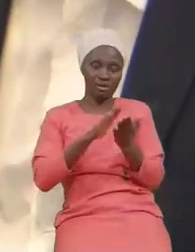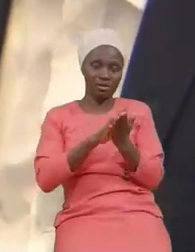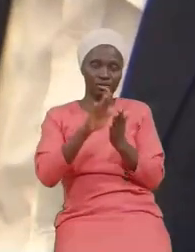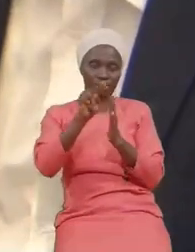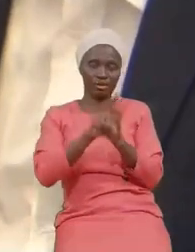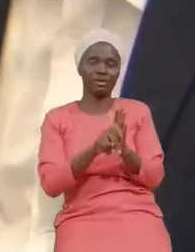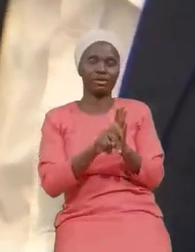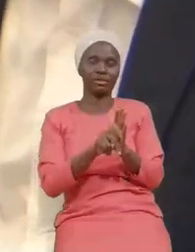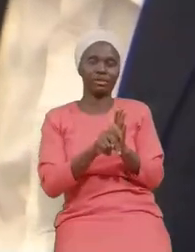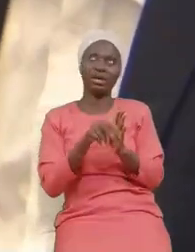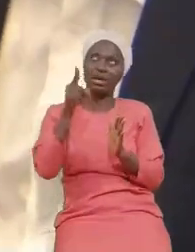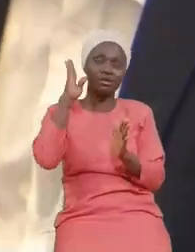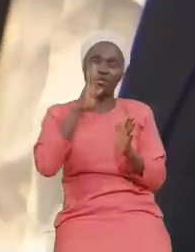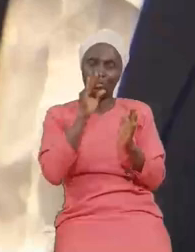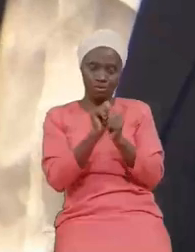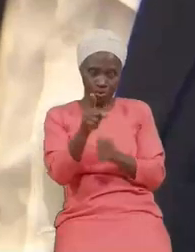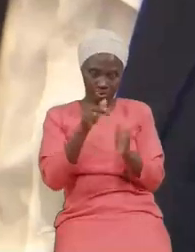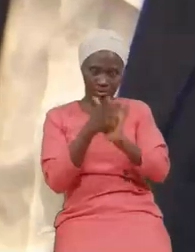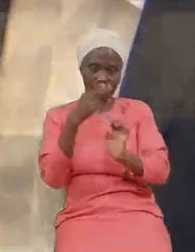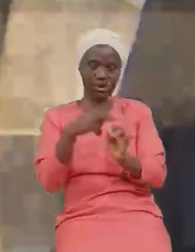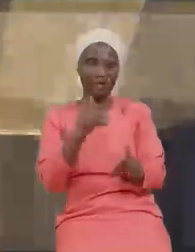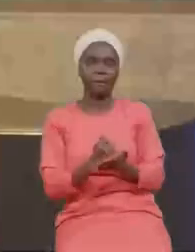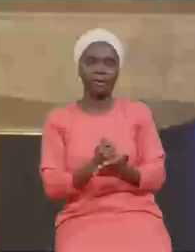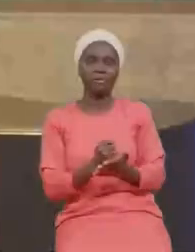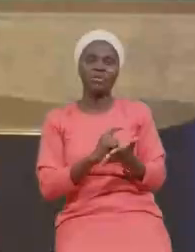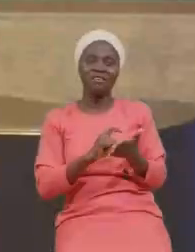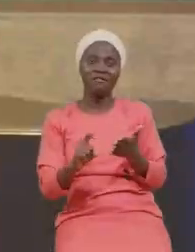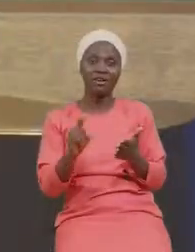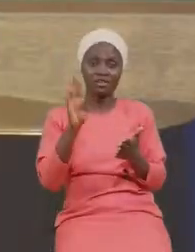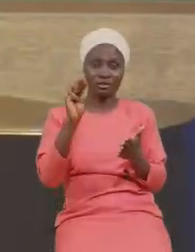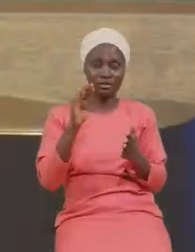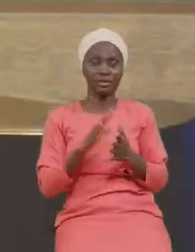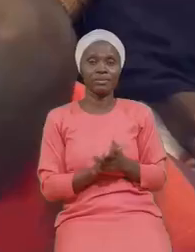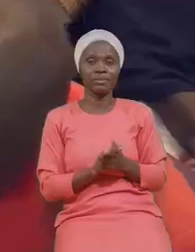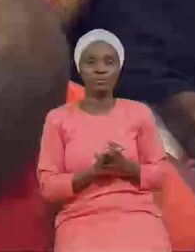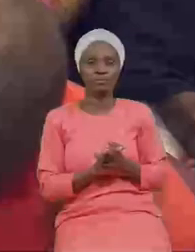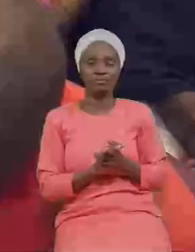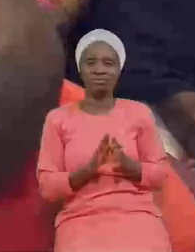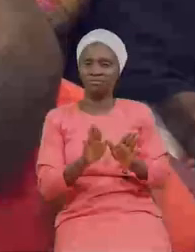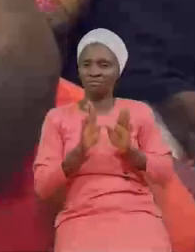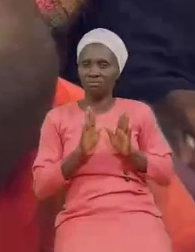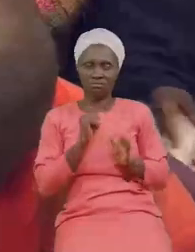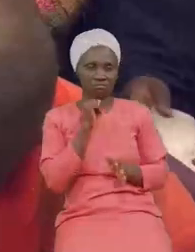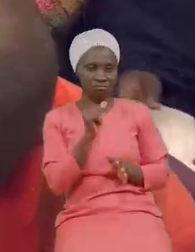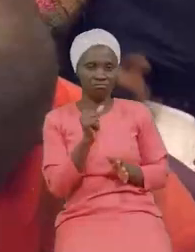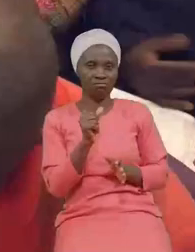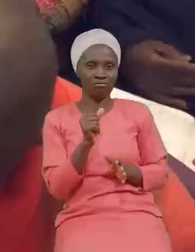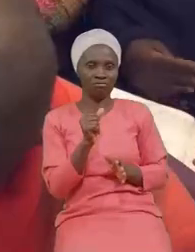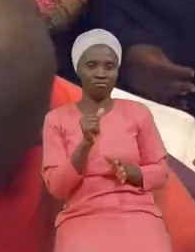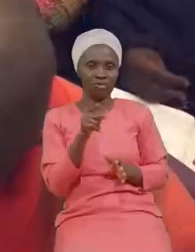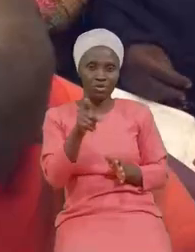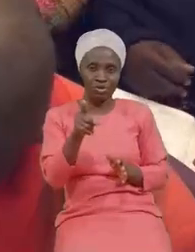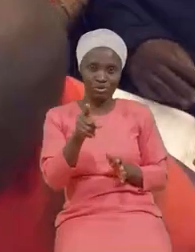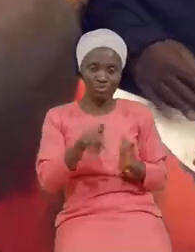il sera avec vous versez 14 ne crains rien verdisso de